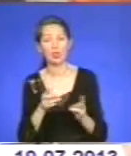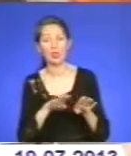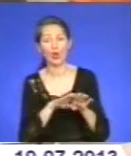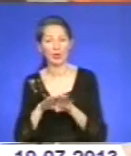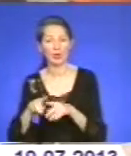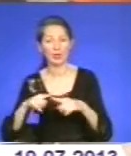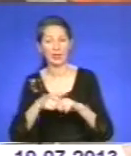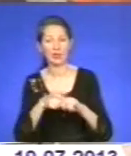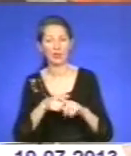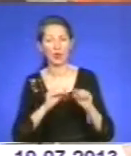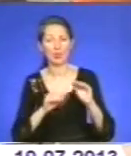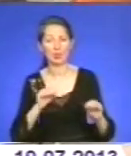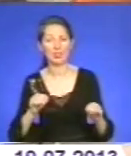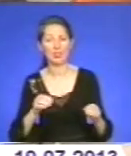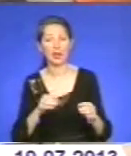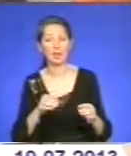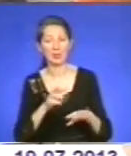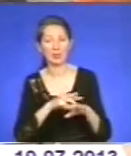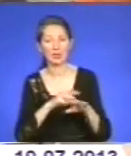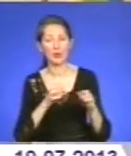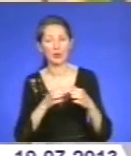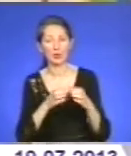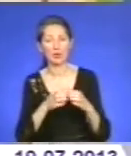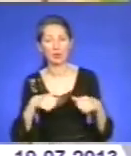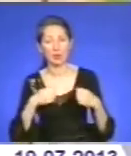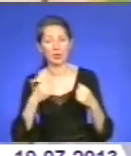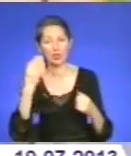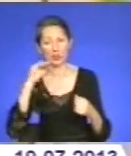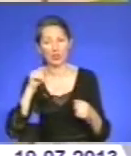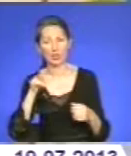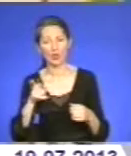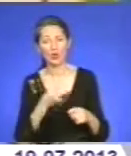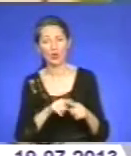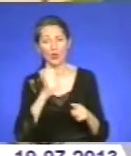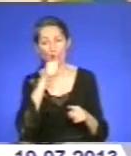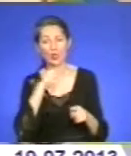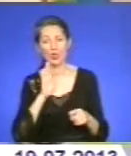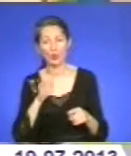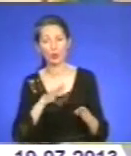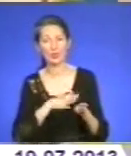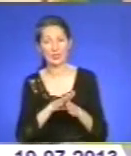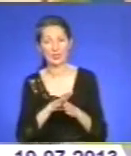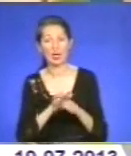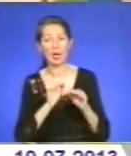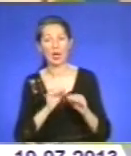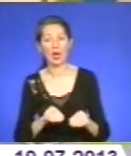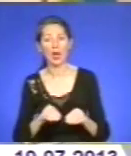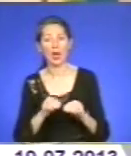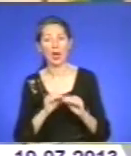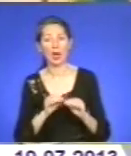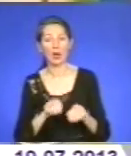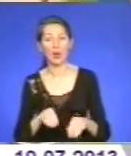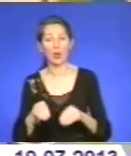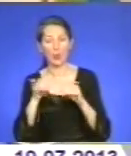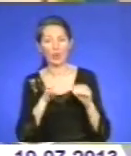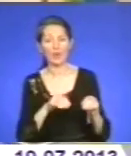оснащення міліцейських підрозділів, намагається вдосконалити його. В цьому році будуть здійснені поставки нових